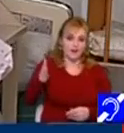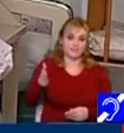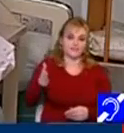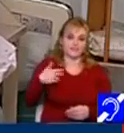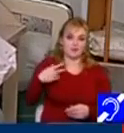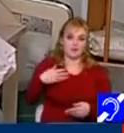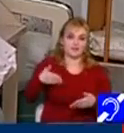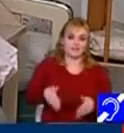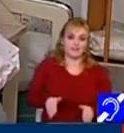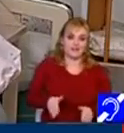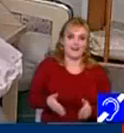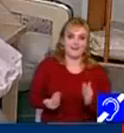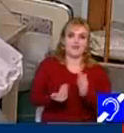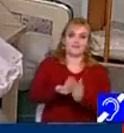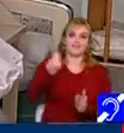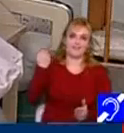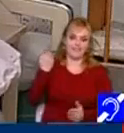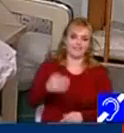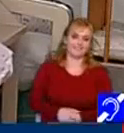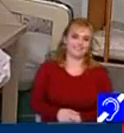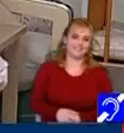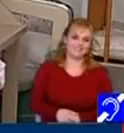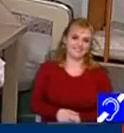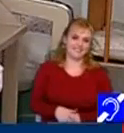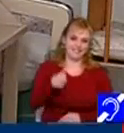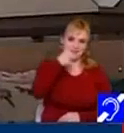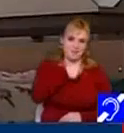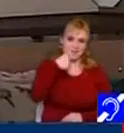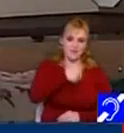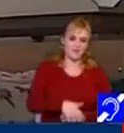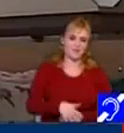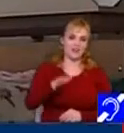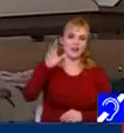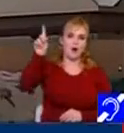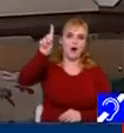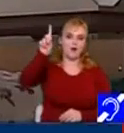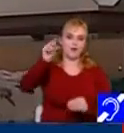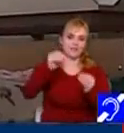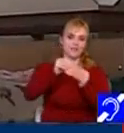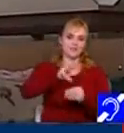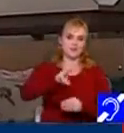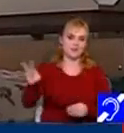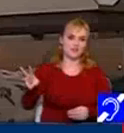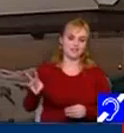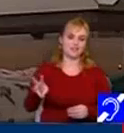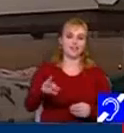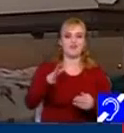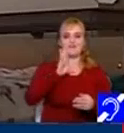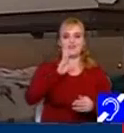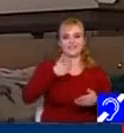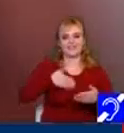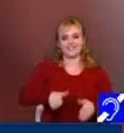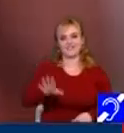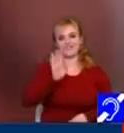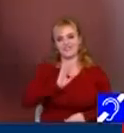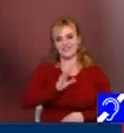provoacă. Aha, și-a venit... Da, și-a venit de anul. La ora 1 și 10 minute a primit-o în dar pe Melissa, o minune